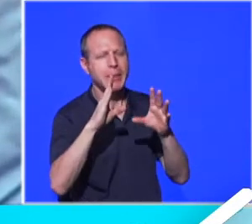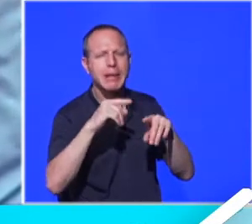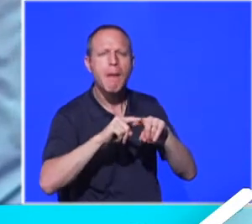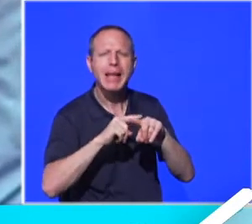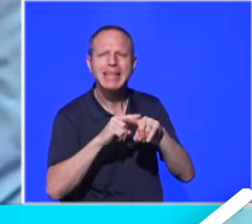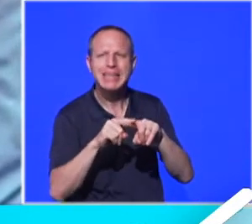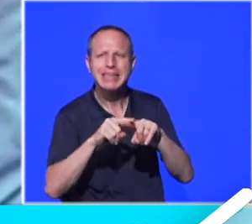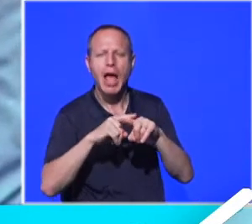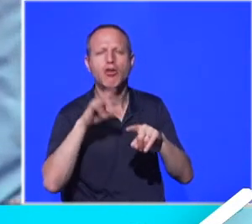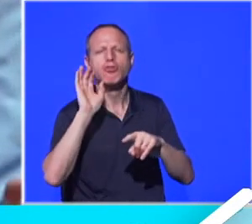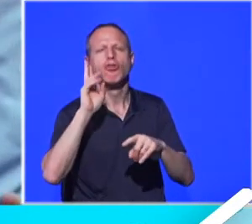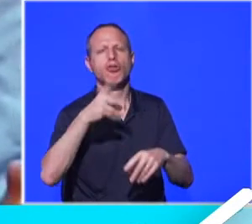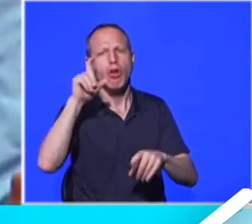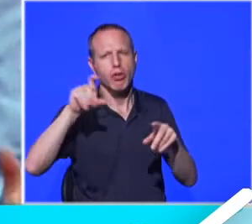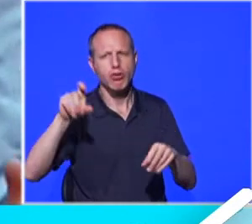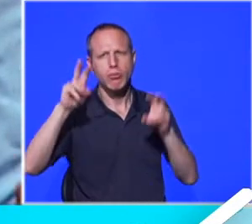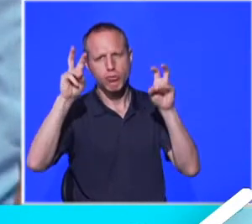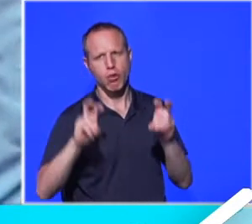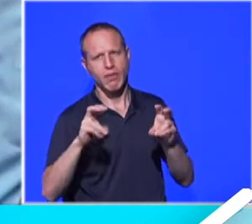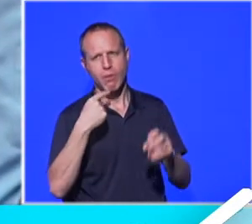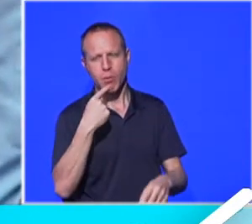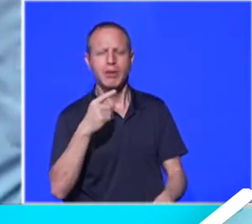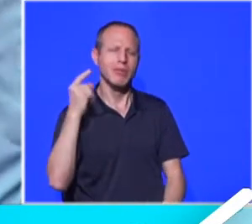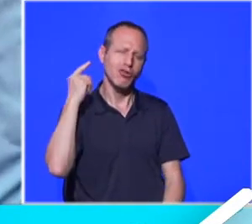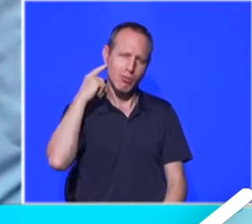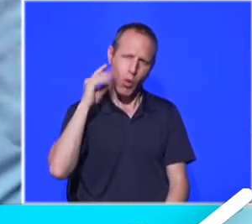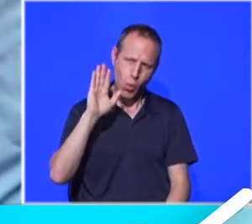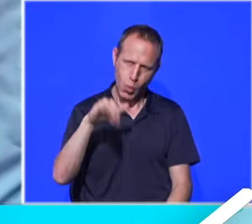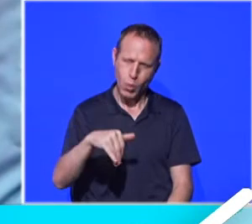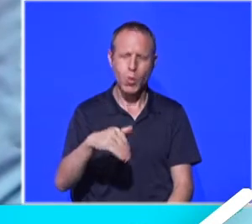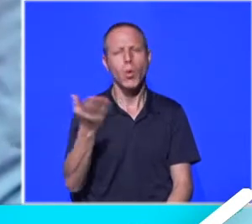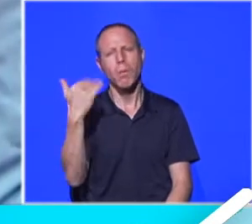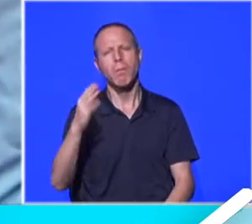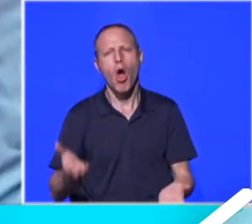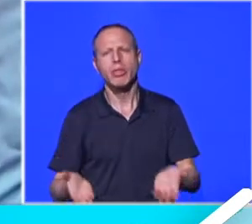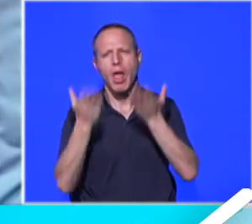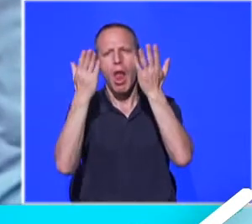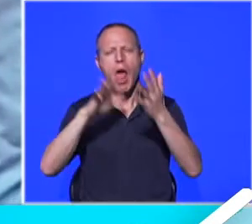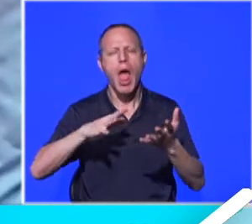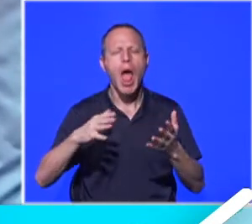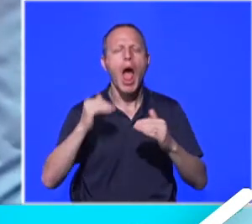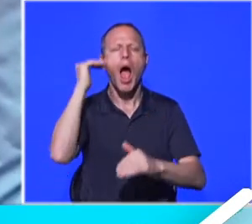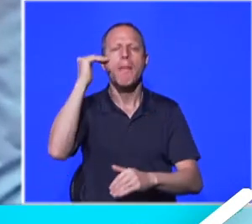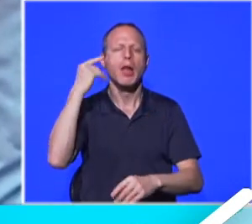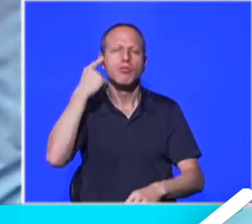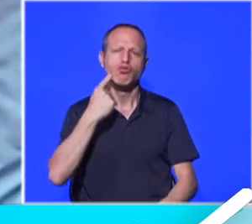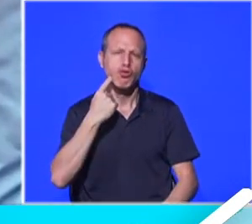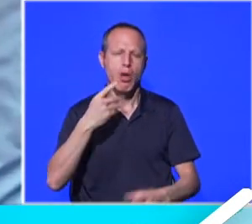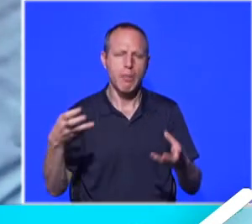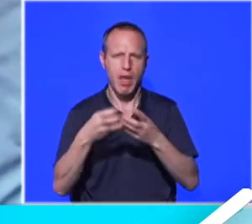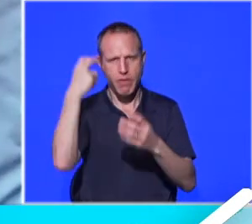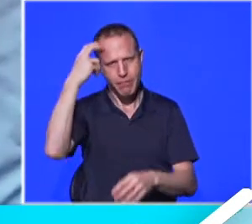אני לא מאמין בגרסה שיש אנשים שיושבים ואומרים, תשמעו, בואו נעלה את רמת הפשיעה בתוך החברה הערבית. אני לא הגעתי